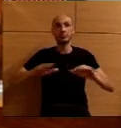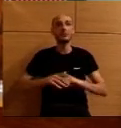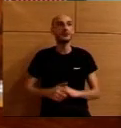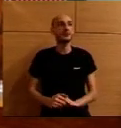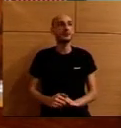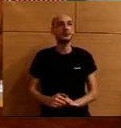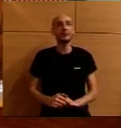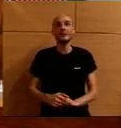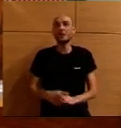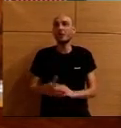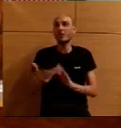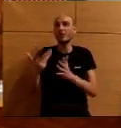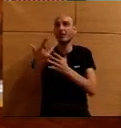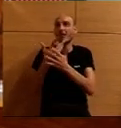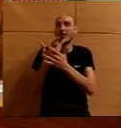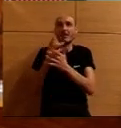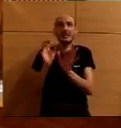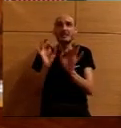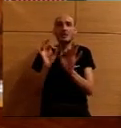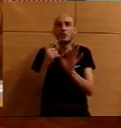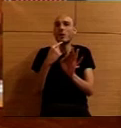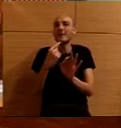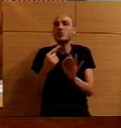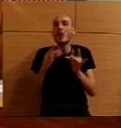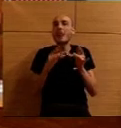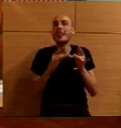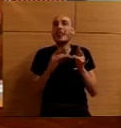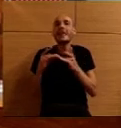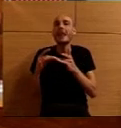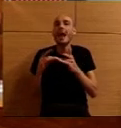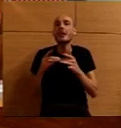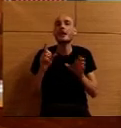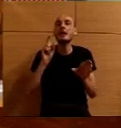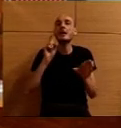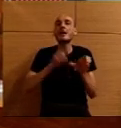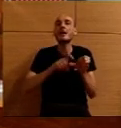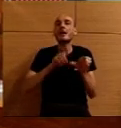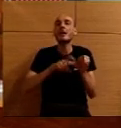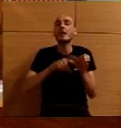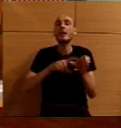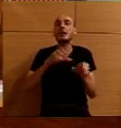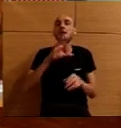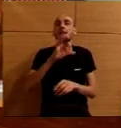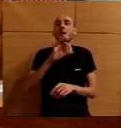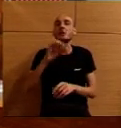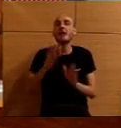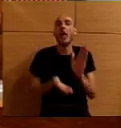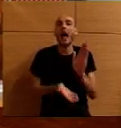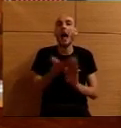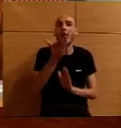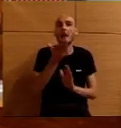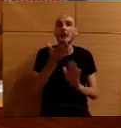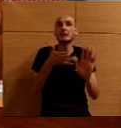dit liderar no sé què. Hem dit liderar això. Això per a nosaltres és un símptoma que si creix l'afiliació